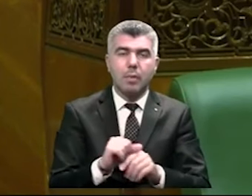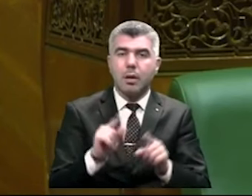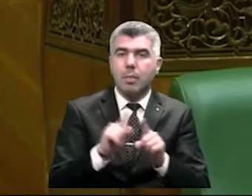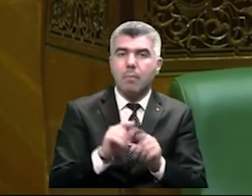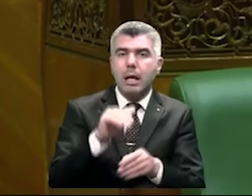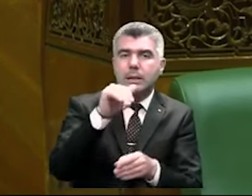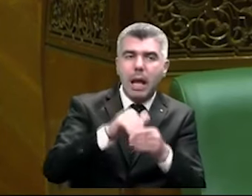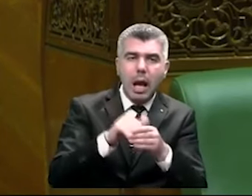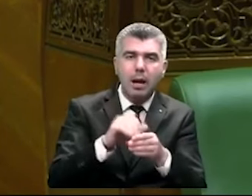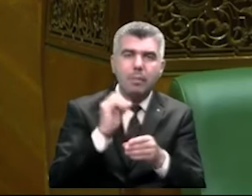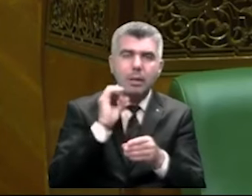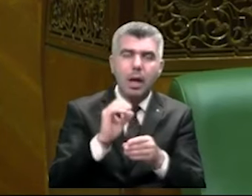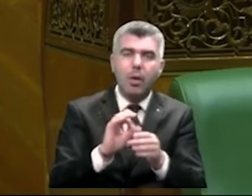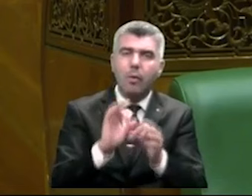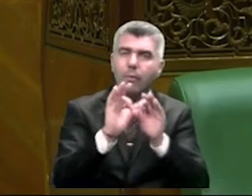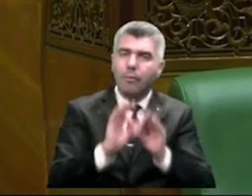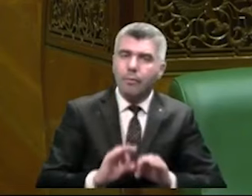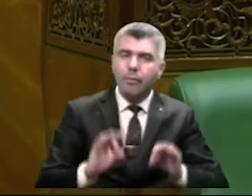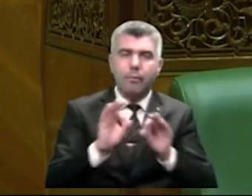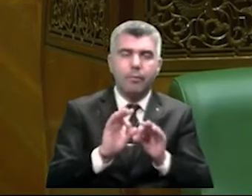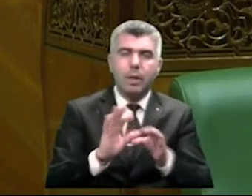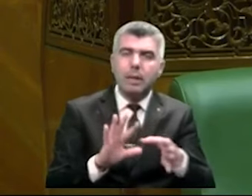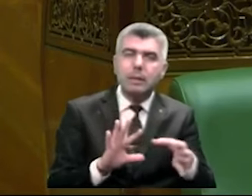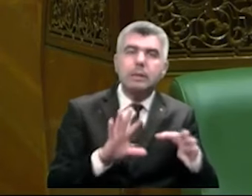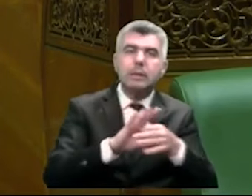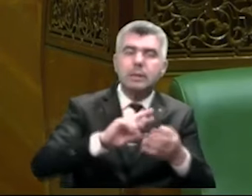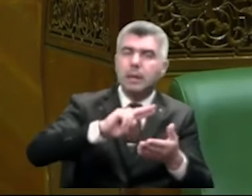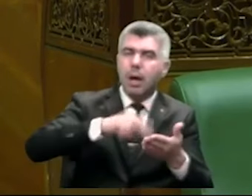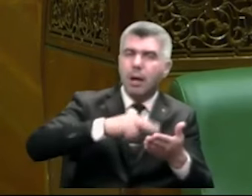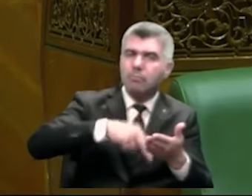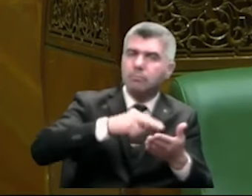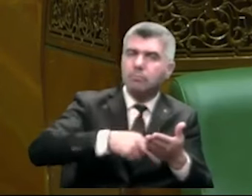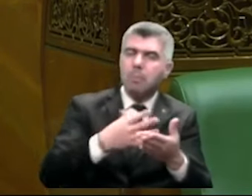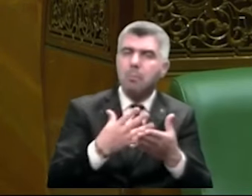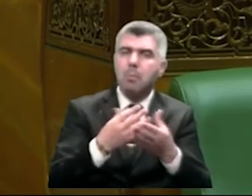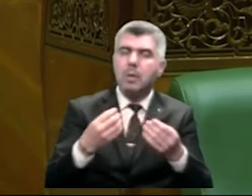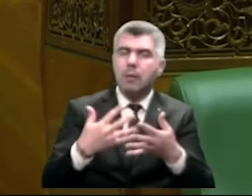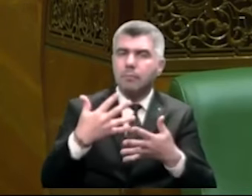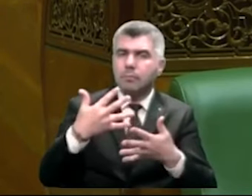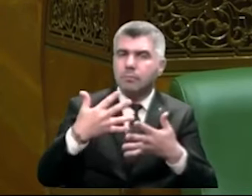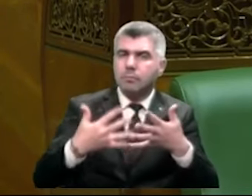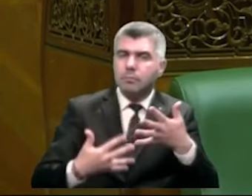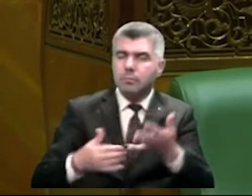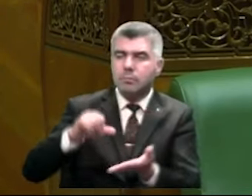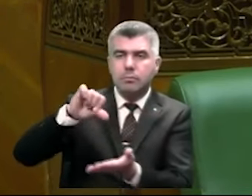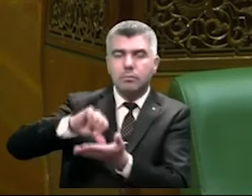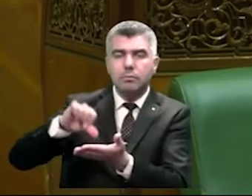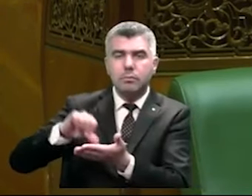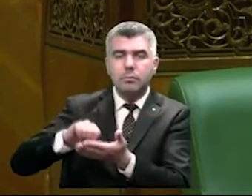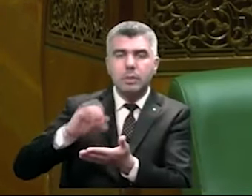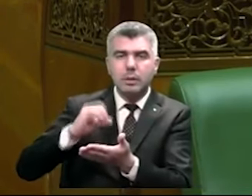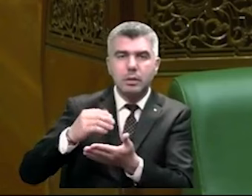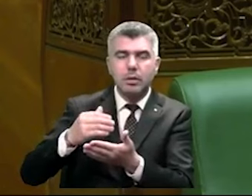الانتخابيه الضيقه مثل الاتفاقيات الغزيره التي تم التوقيع عليها لاحداث الانويه الاجتماعيه